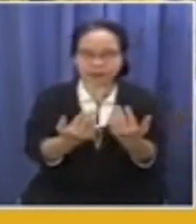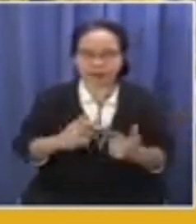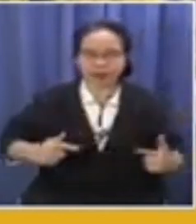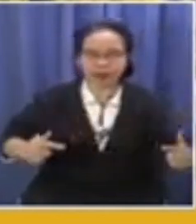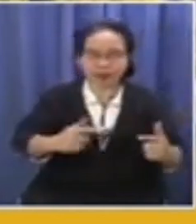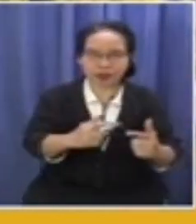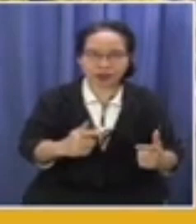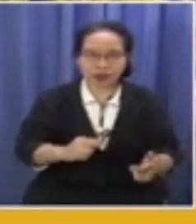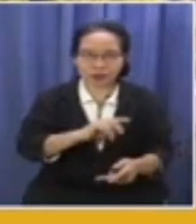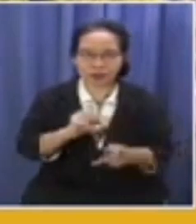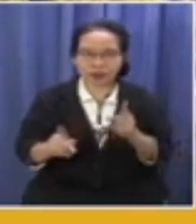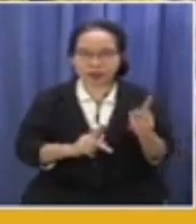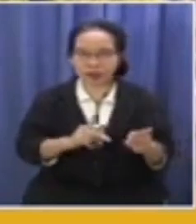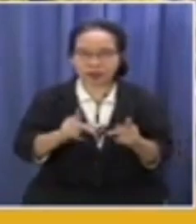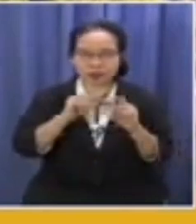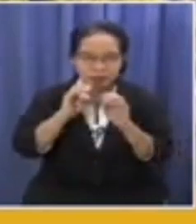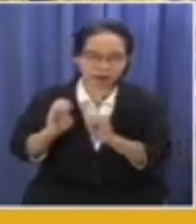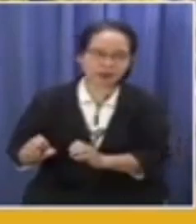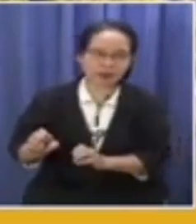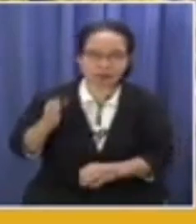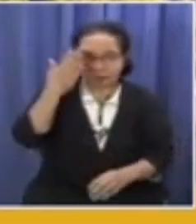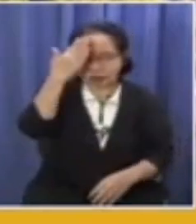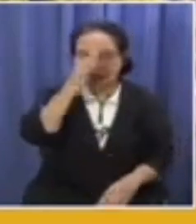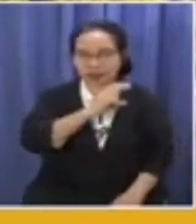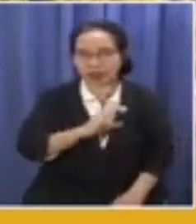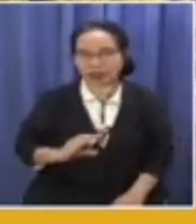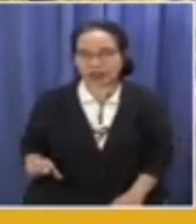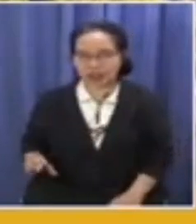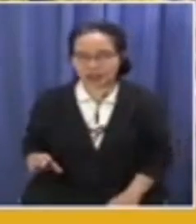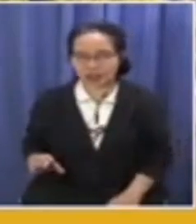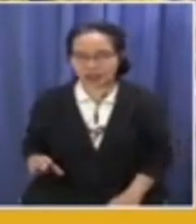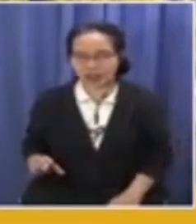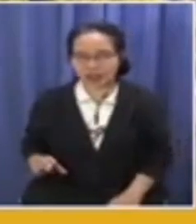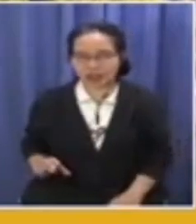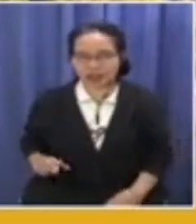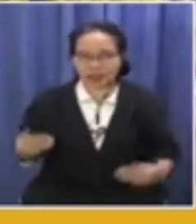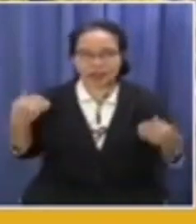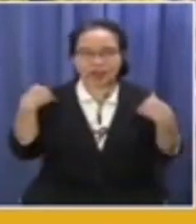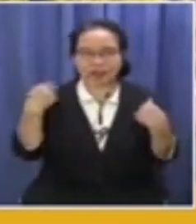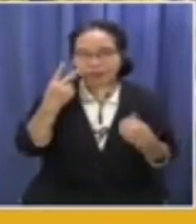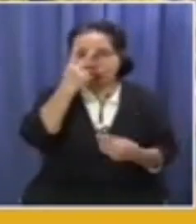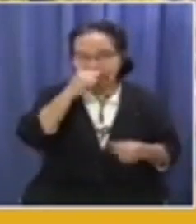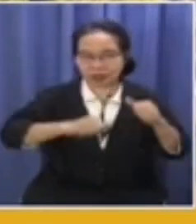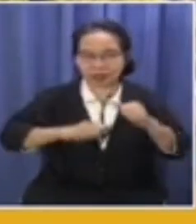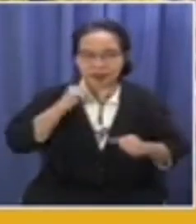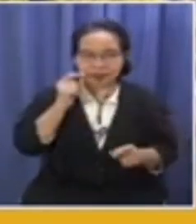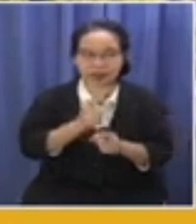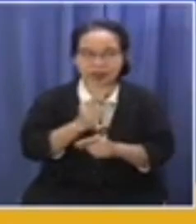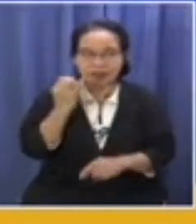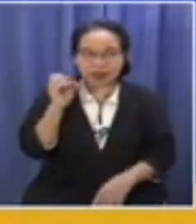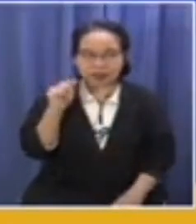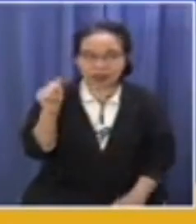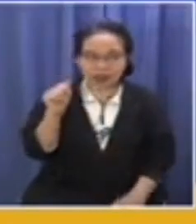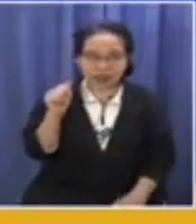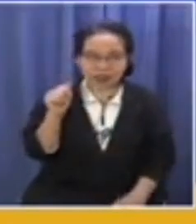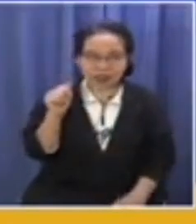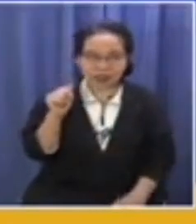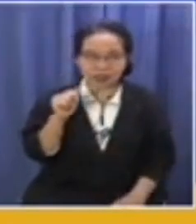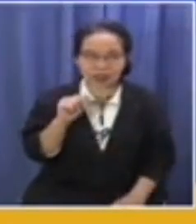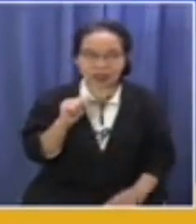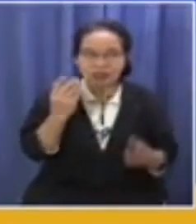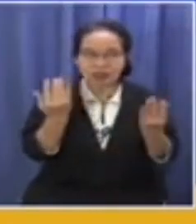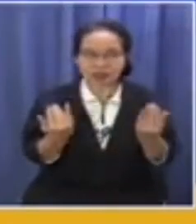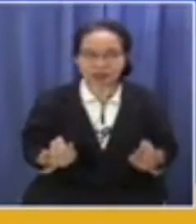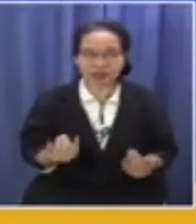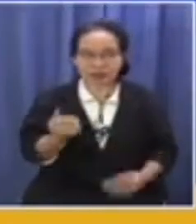apoy yung mga hindi kumilala sa kanya meron pa po kayong duda roon kapatid na Juliana ah ngayon ko po